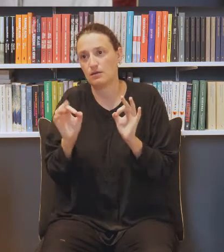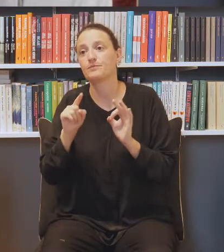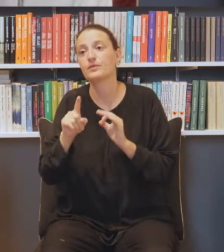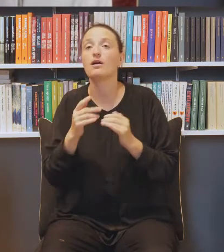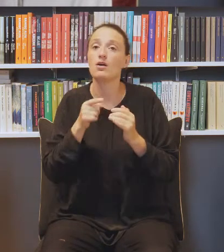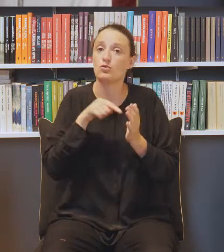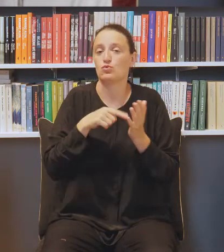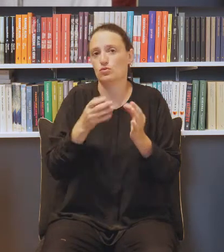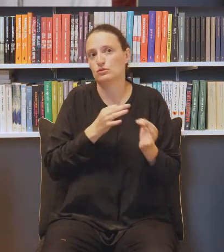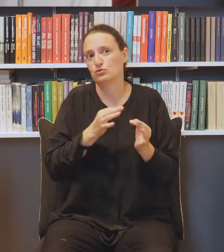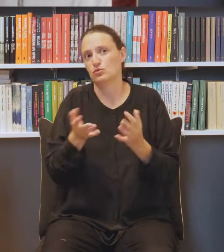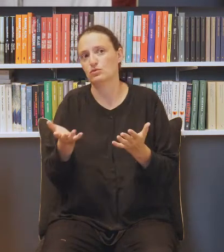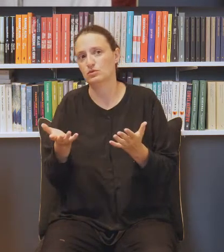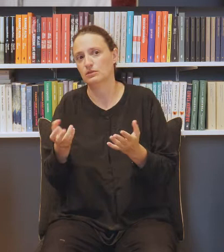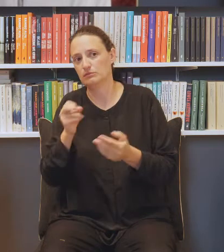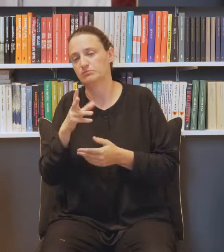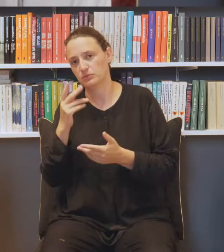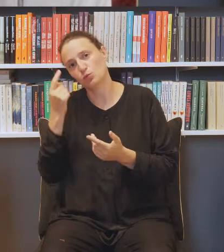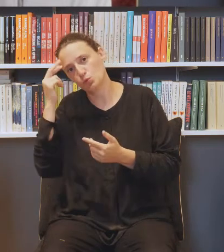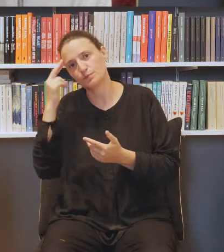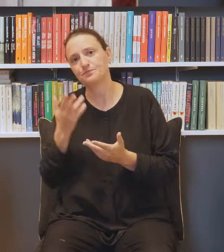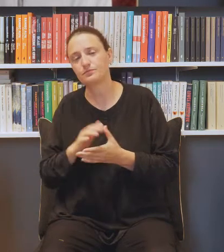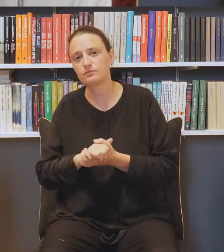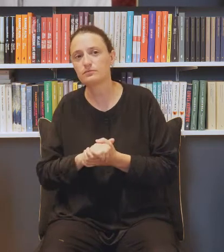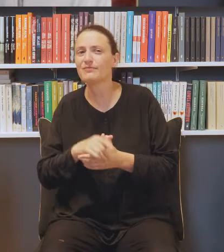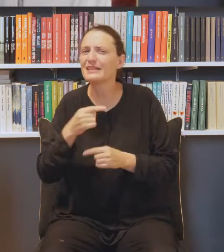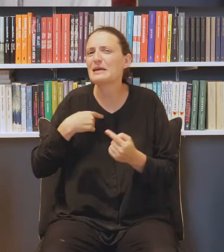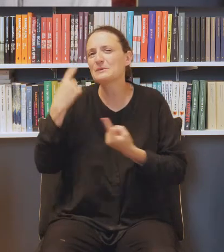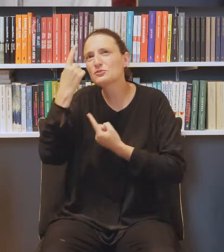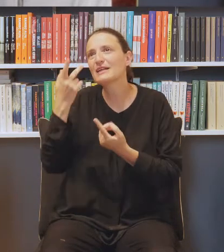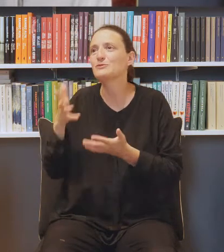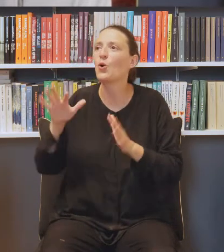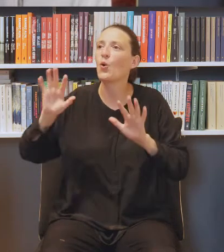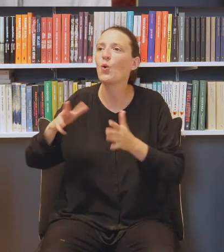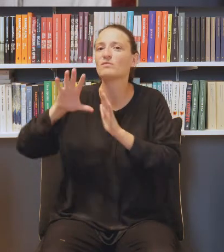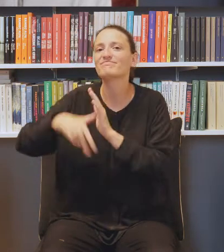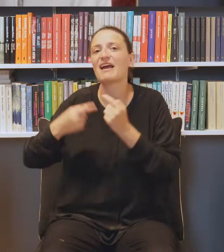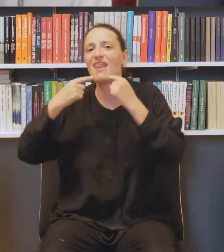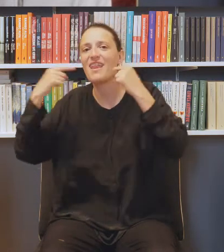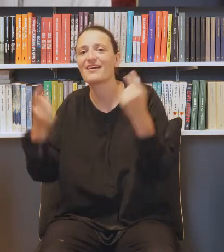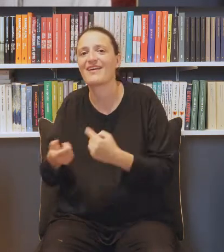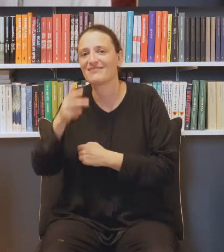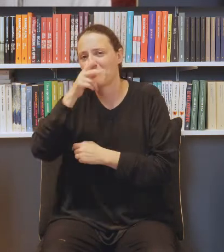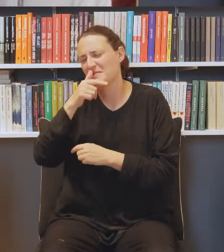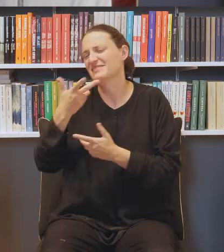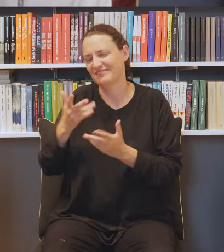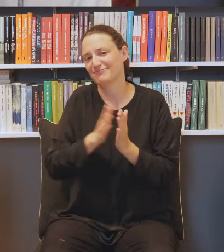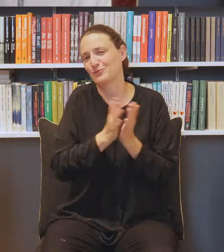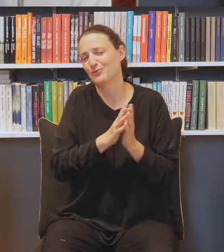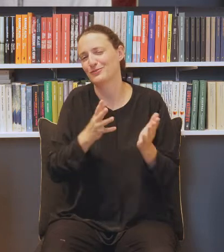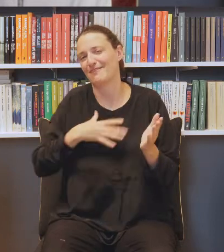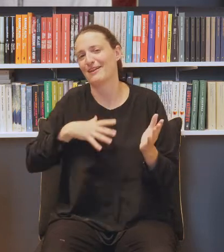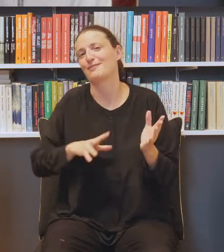są, no ale tak, ale uznałem, że ten folklor pabianicki, te legendy można tam wprowadzić i